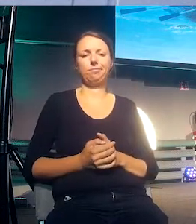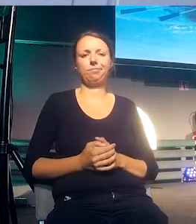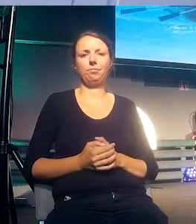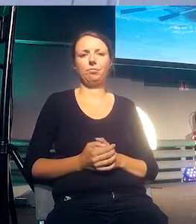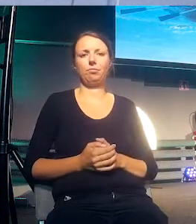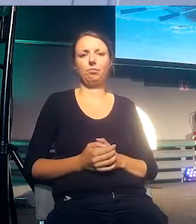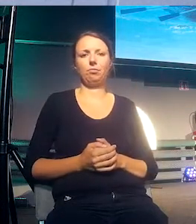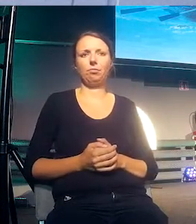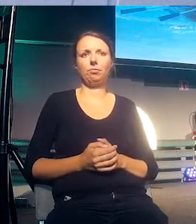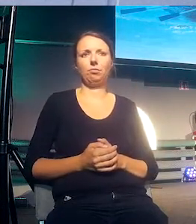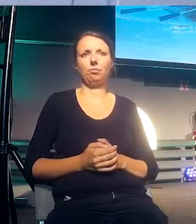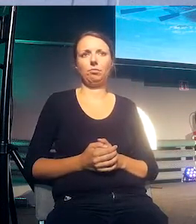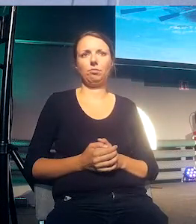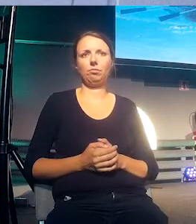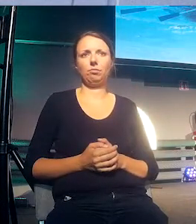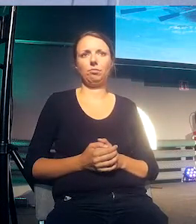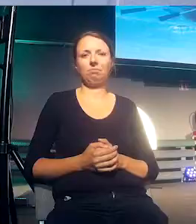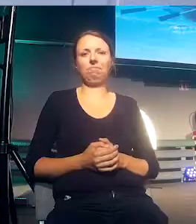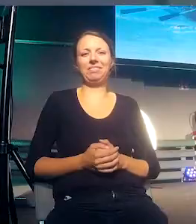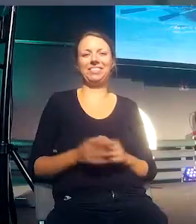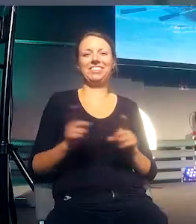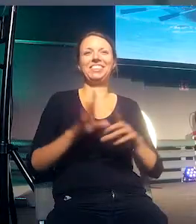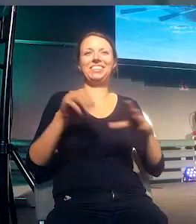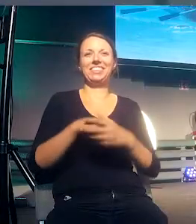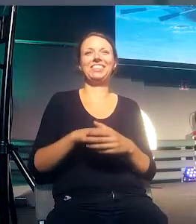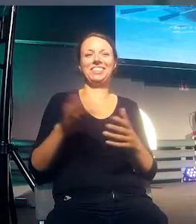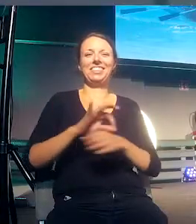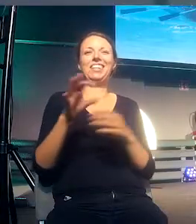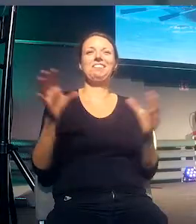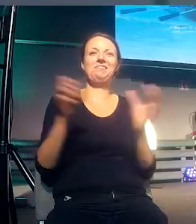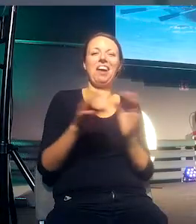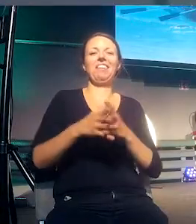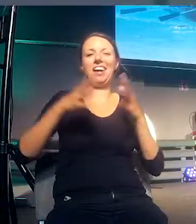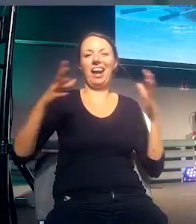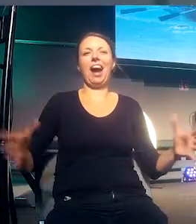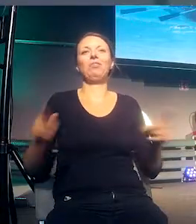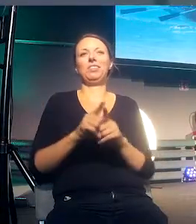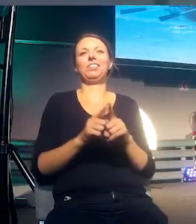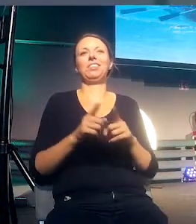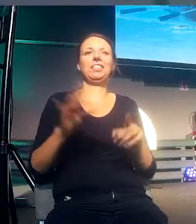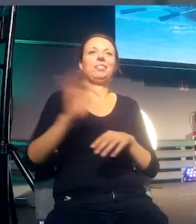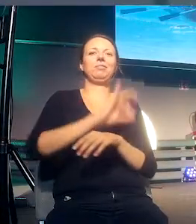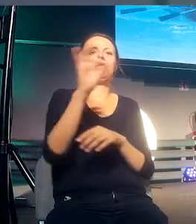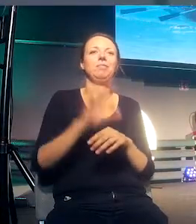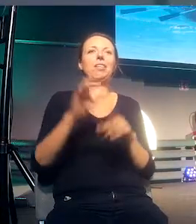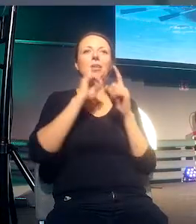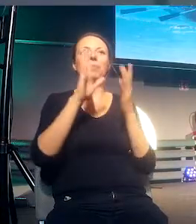Czy bierzemy udział w dużym projekcie, czy małym? Kiedy jesteśmy w zespole, to przypomina bardzo